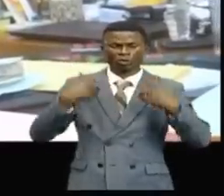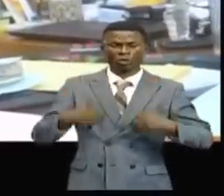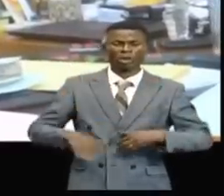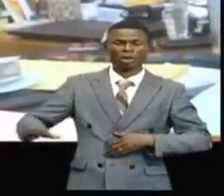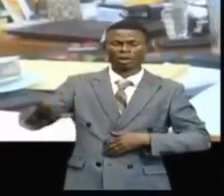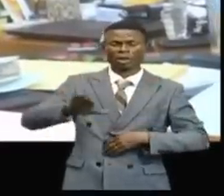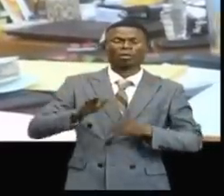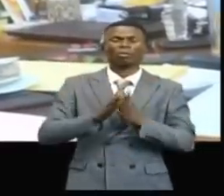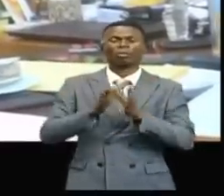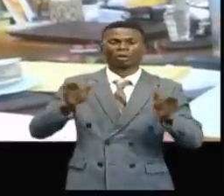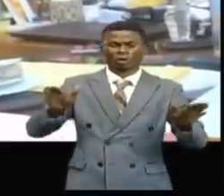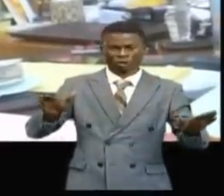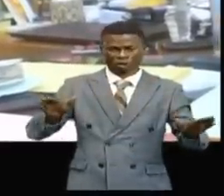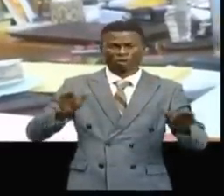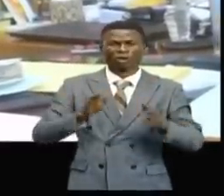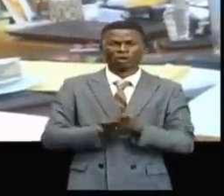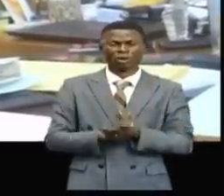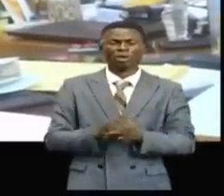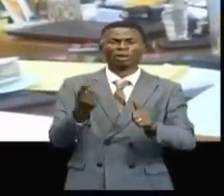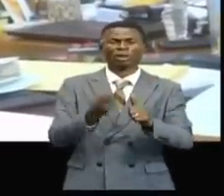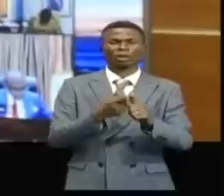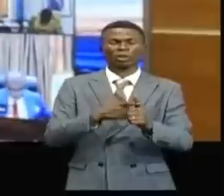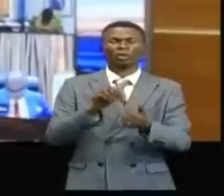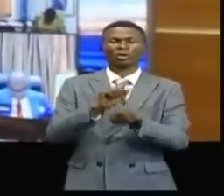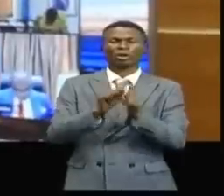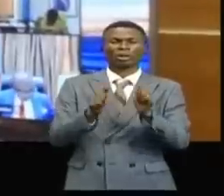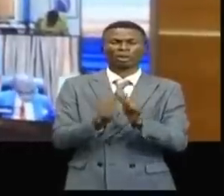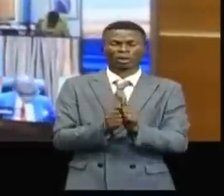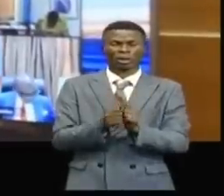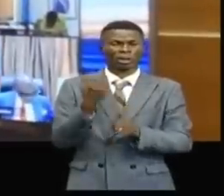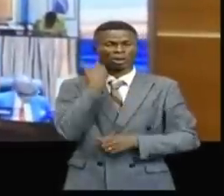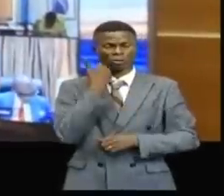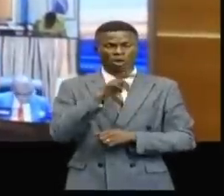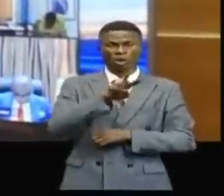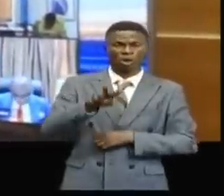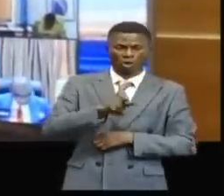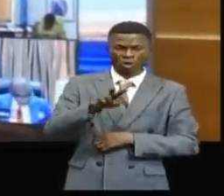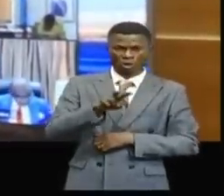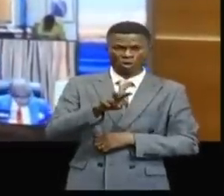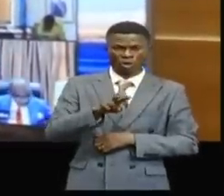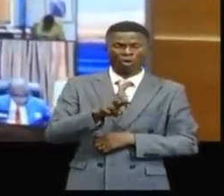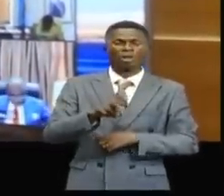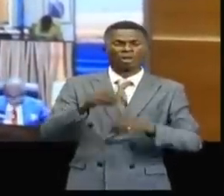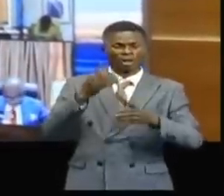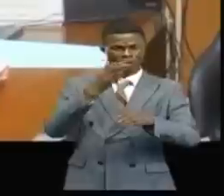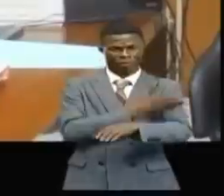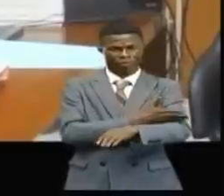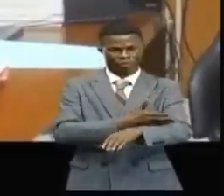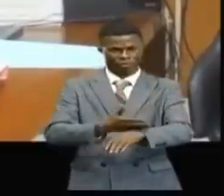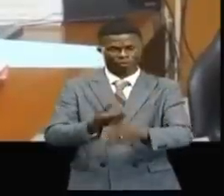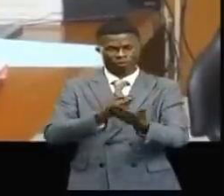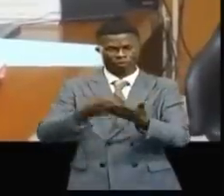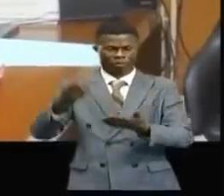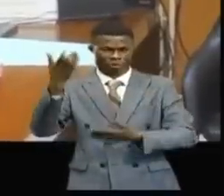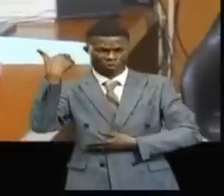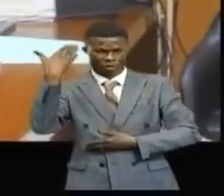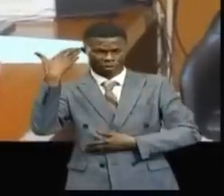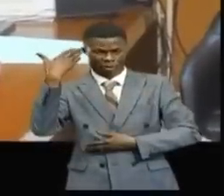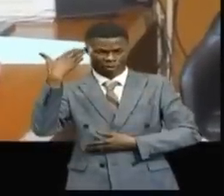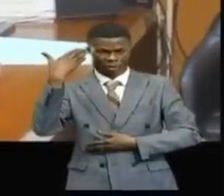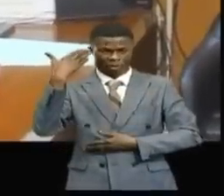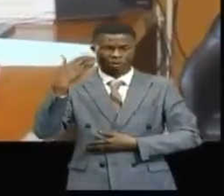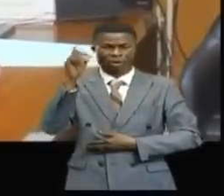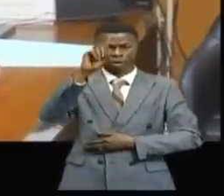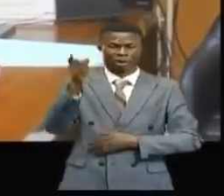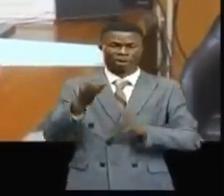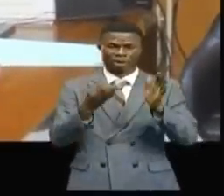l'ensemble du territoire national, notamment la situation de la COVID-19 qui reste maîtrisée à la semaine épidémiologique